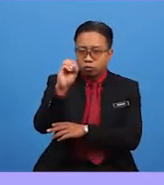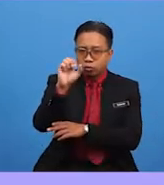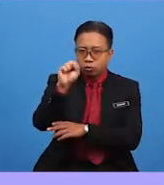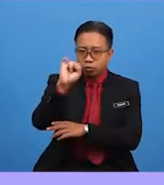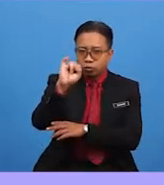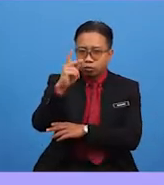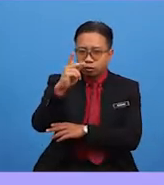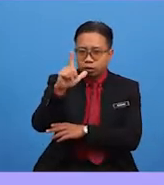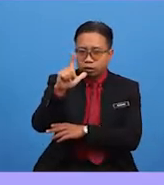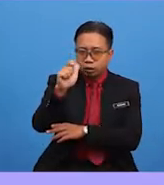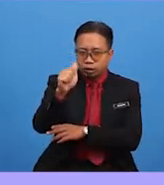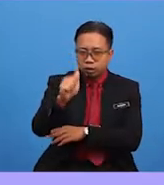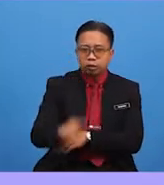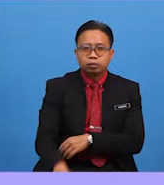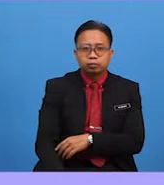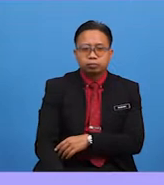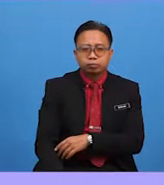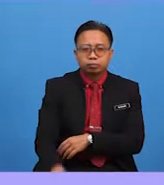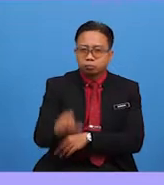Motosikal.